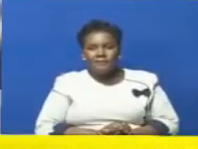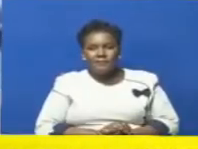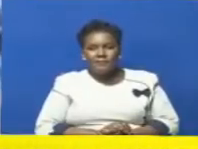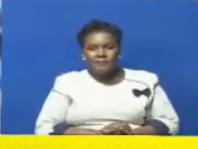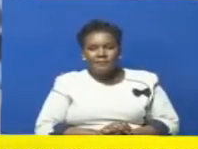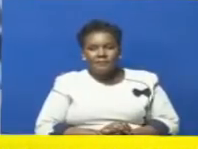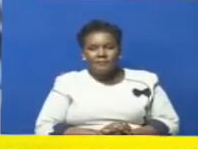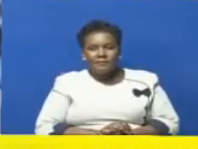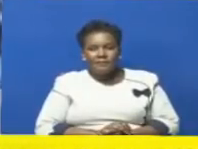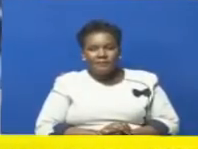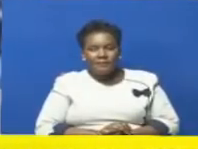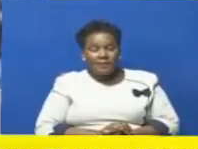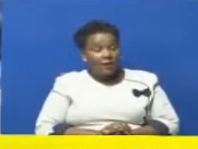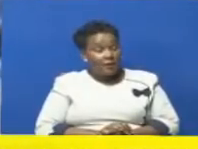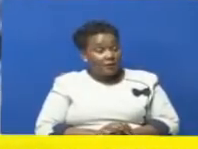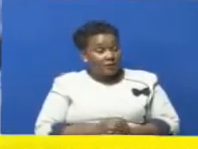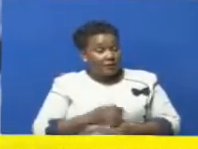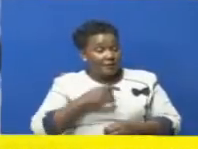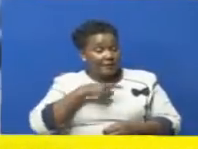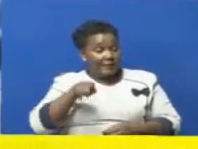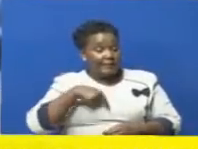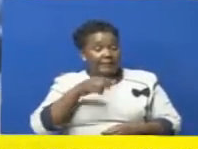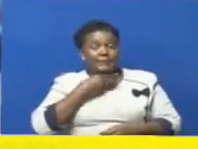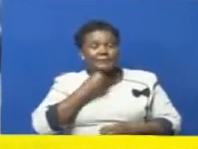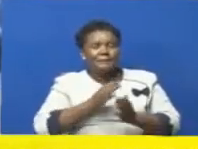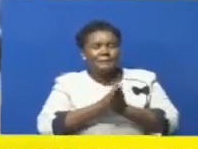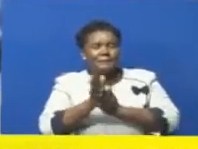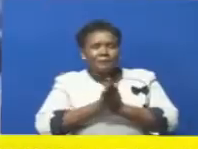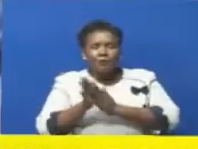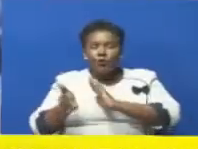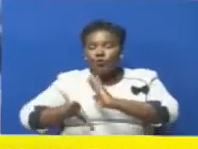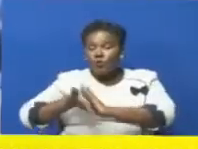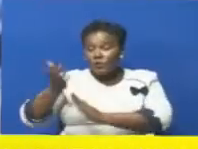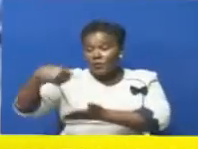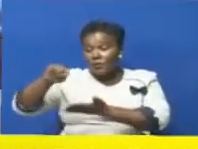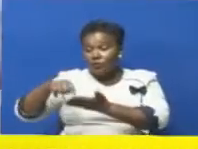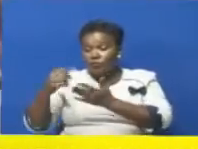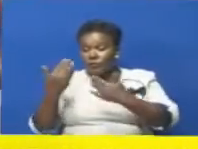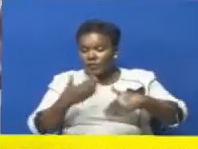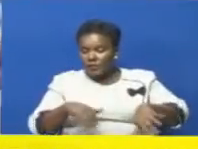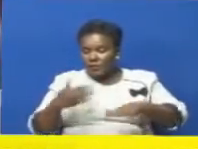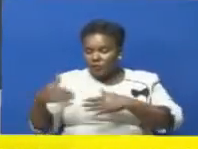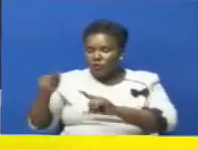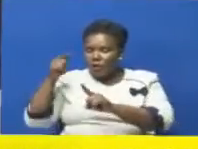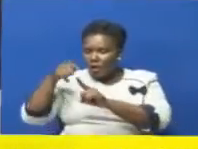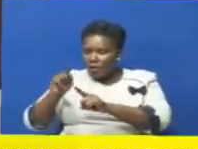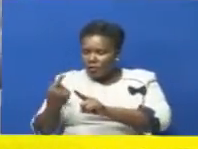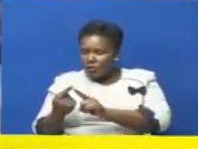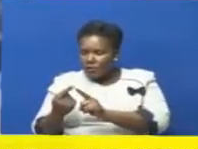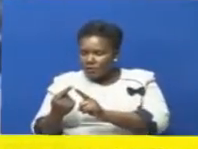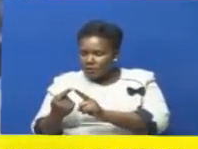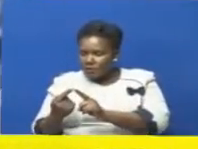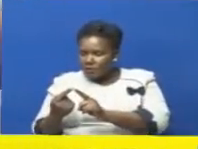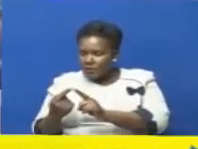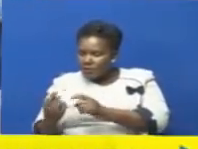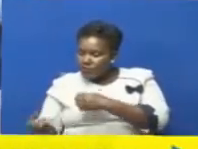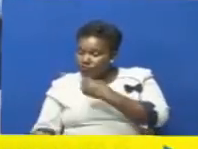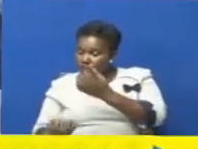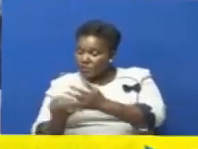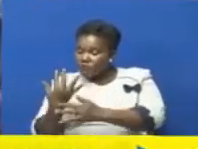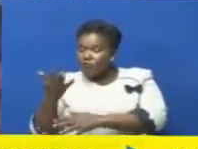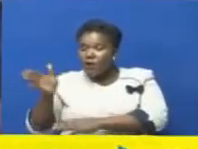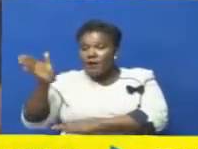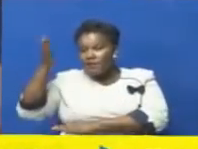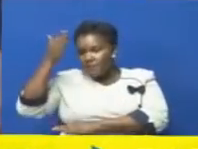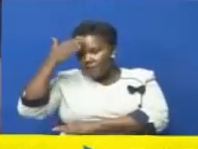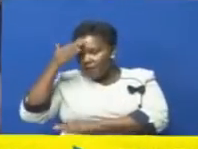Kuanzisha kituo cha michezo rasmi ambayo itakuwa ni Sports Academy kwa ajili ya kulea na kukuza vipaji. Hapa